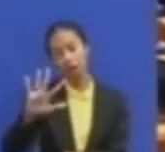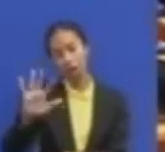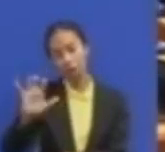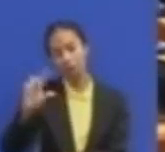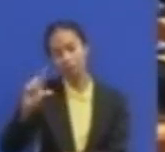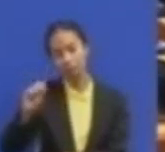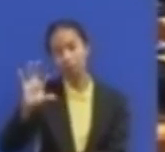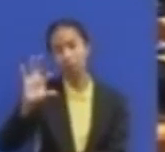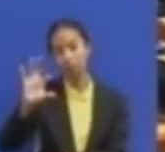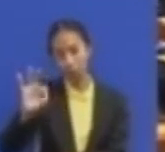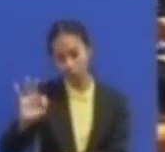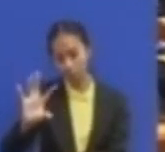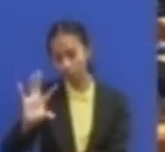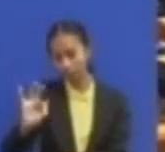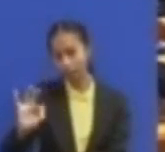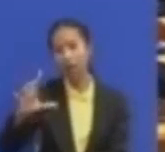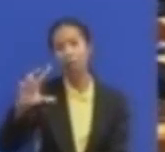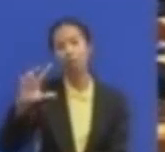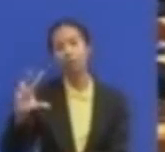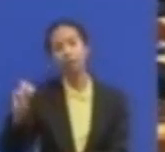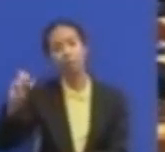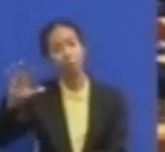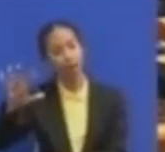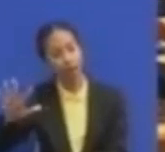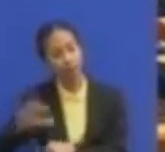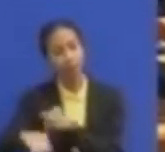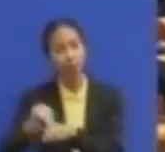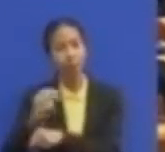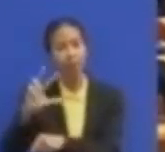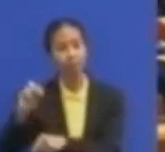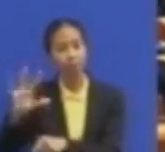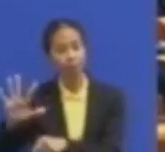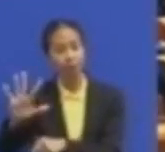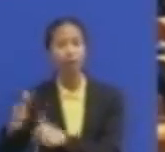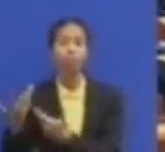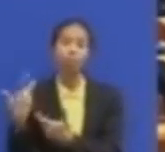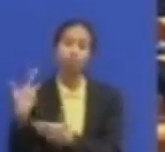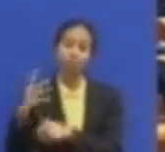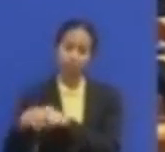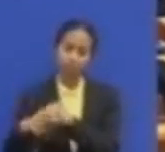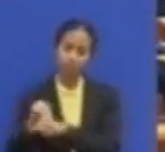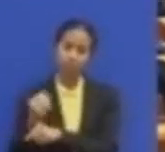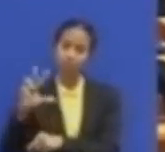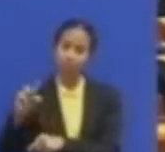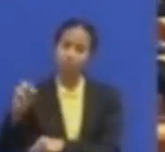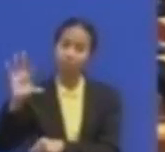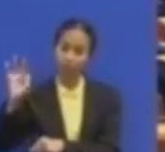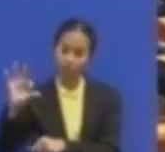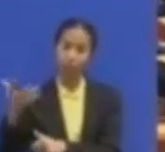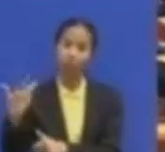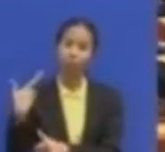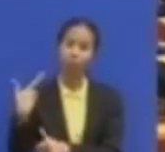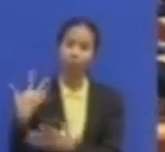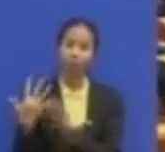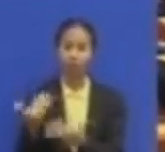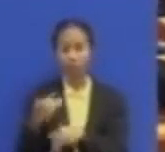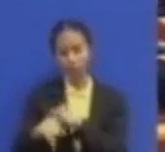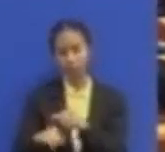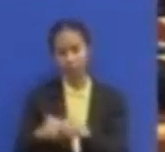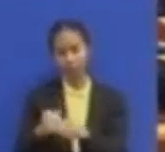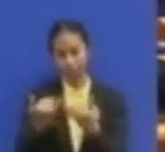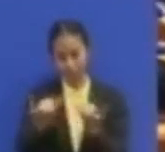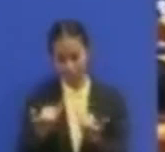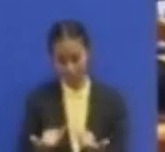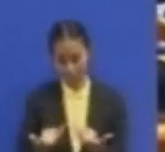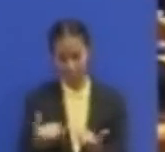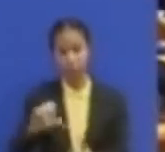2529 2535 2538แล้วก็2539แล้วก็มาเป็นสมาชิกสภาผู้แทน